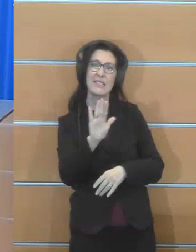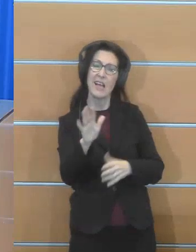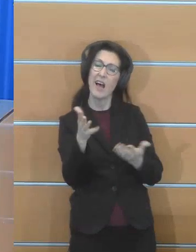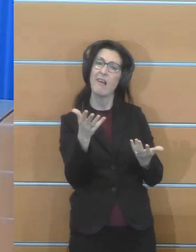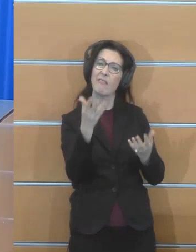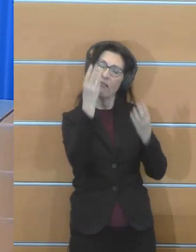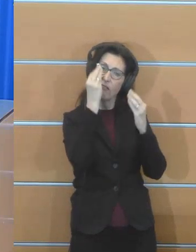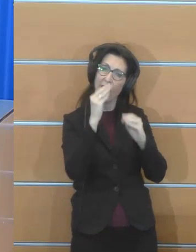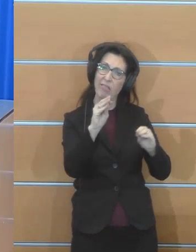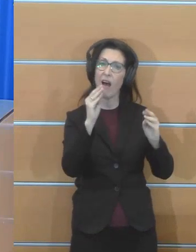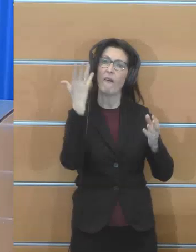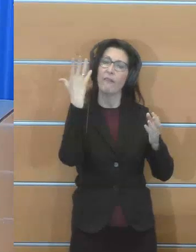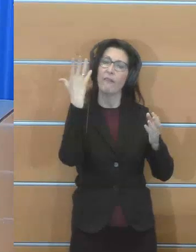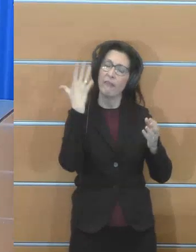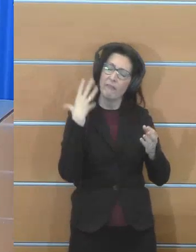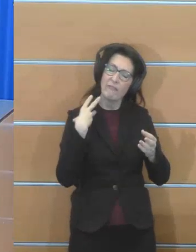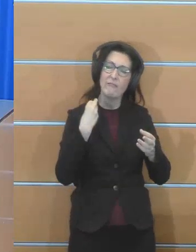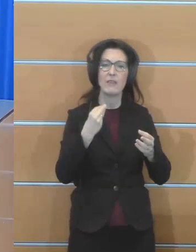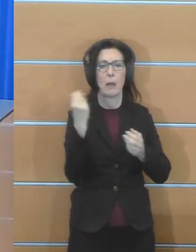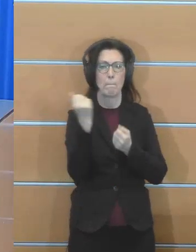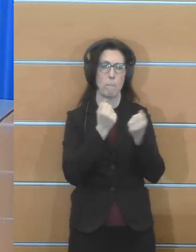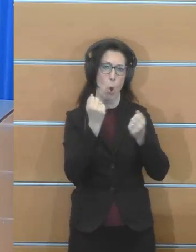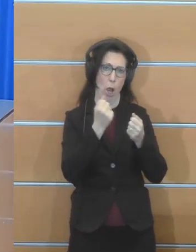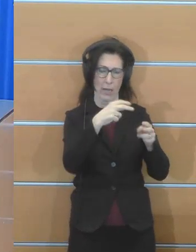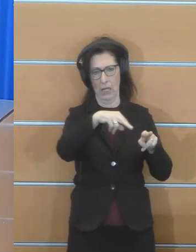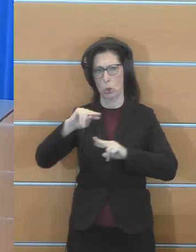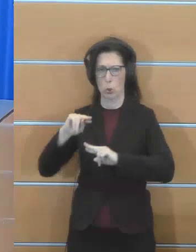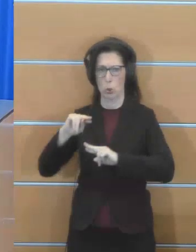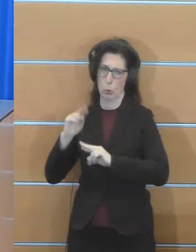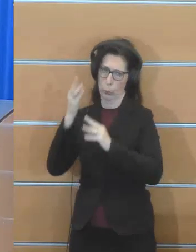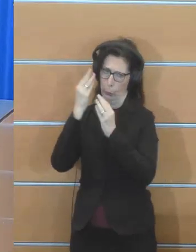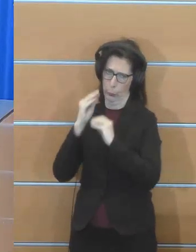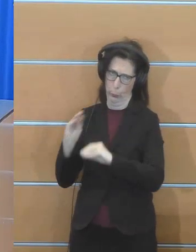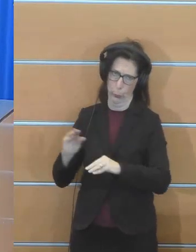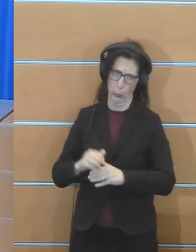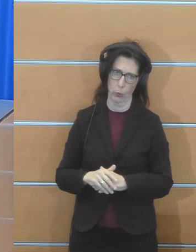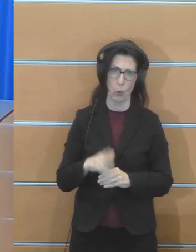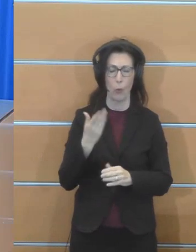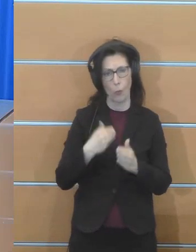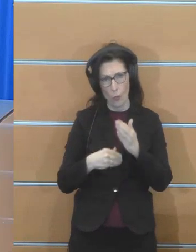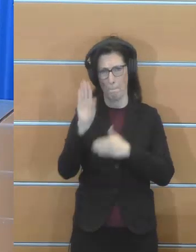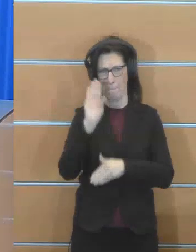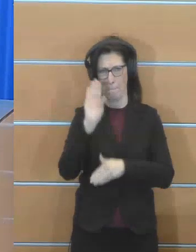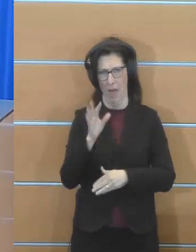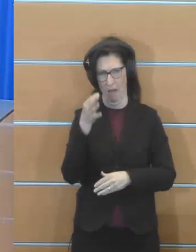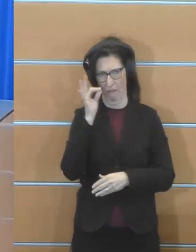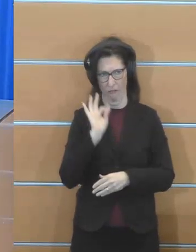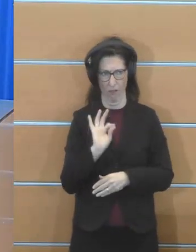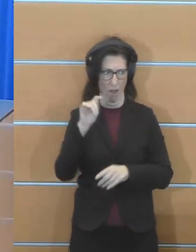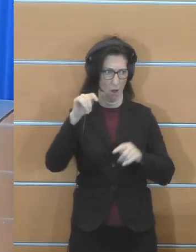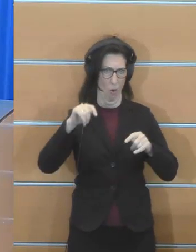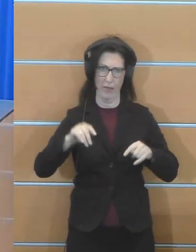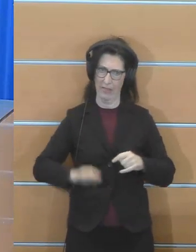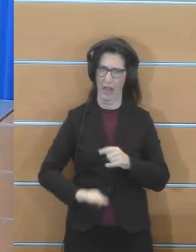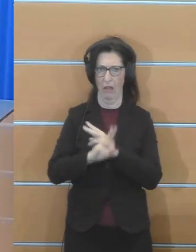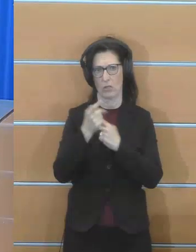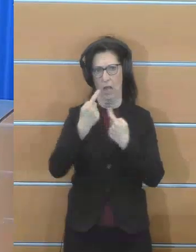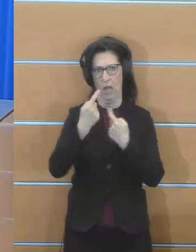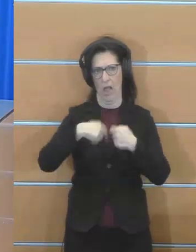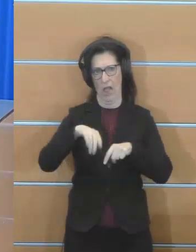Politik wieder hergestellt werden kann und mit mehr Frauen im niederösterreichischen Landtag